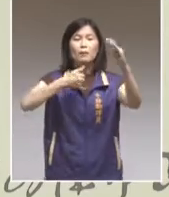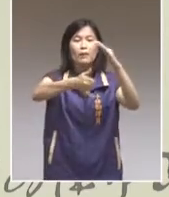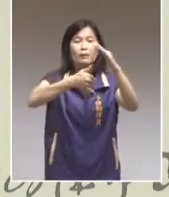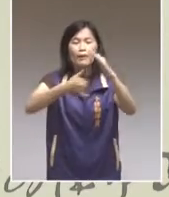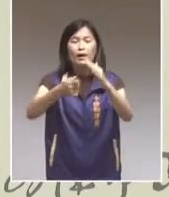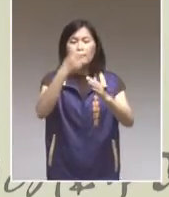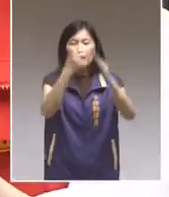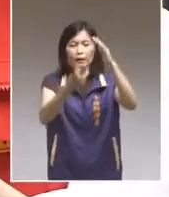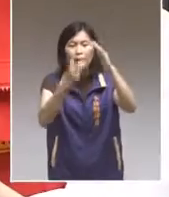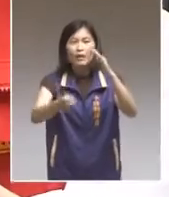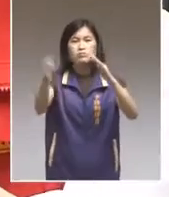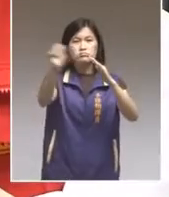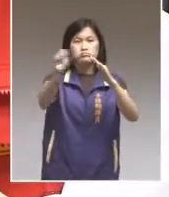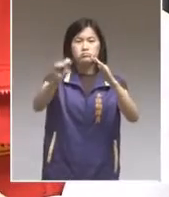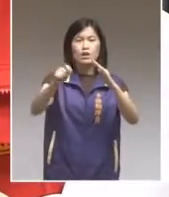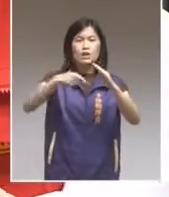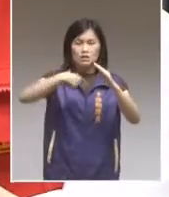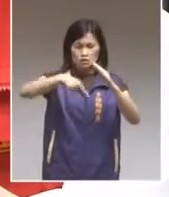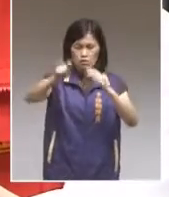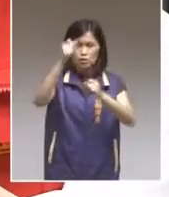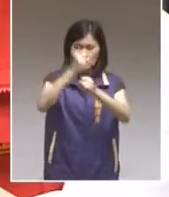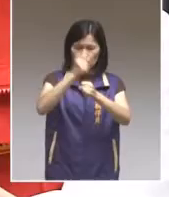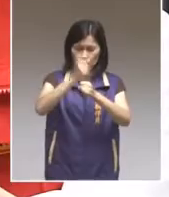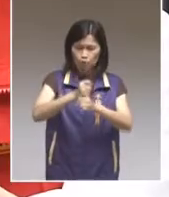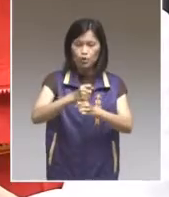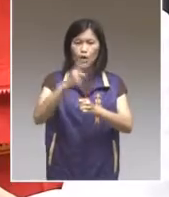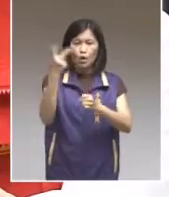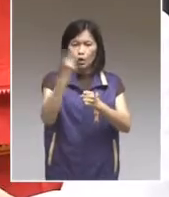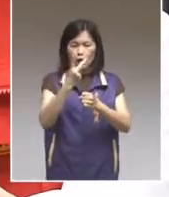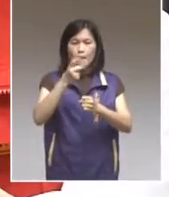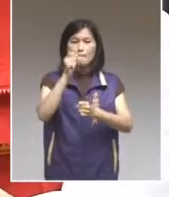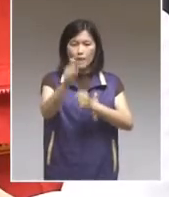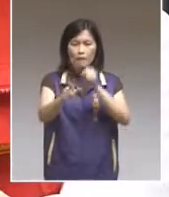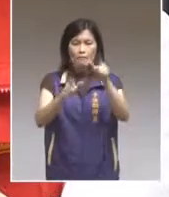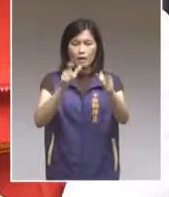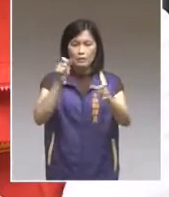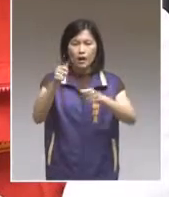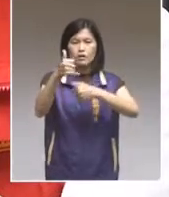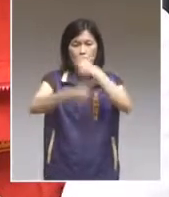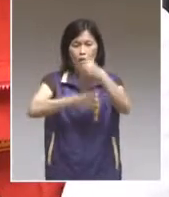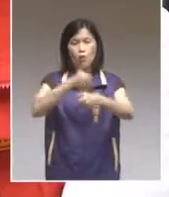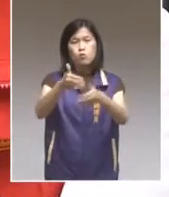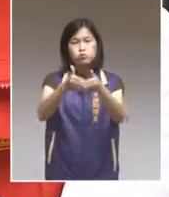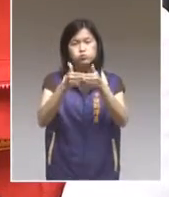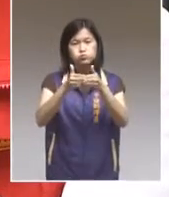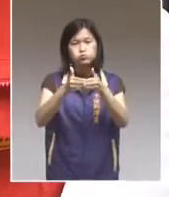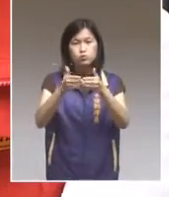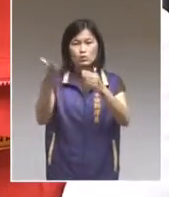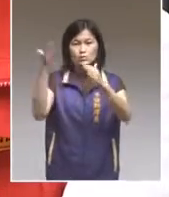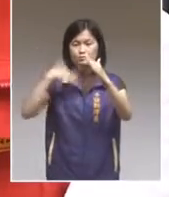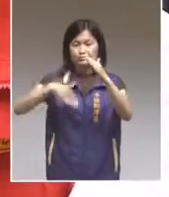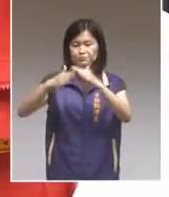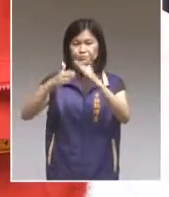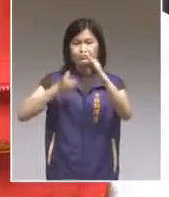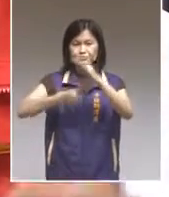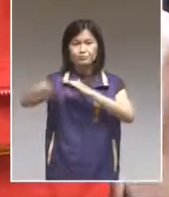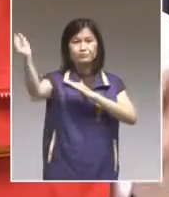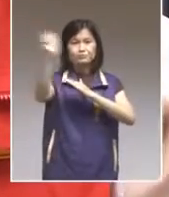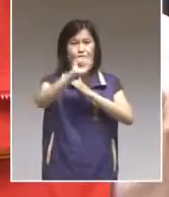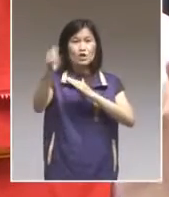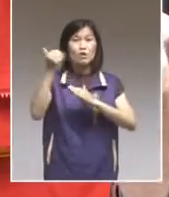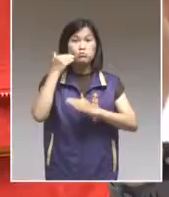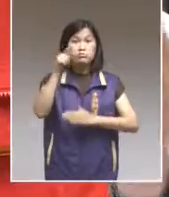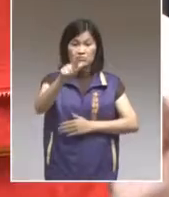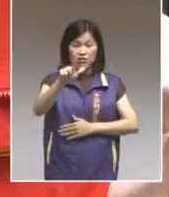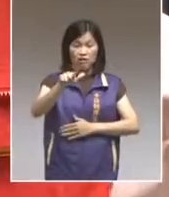能出外工作及采买生活必需品。学校不能去，假如是老